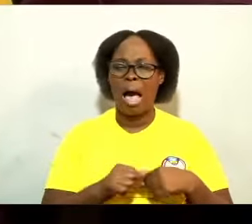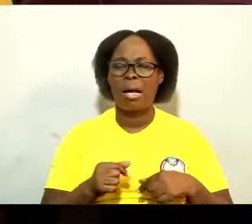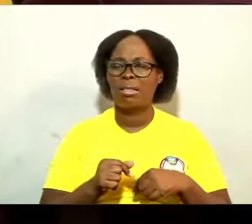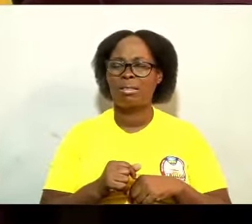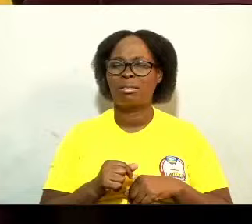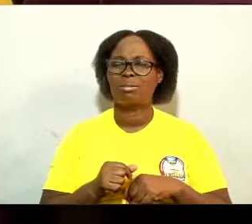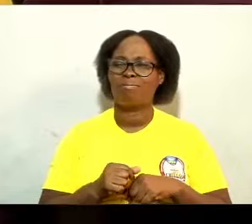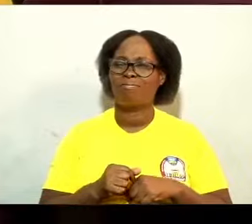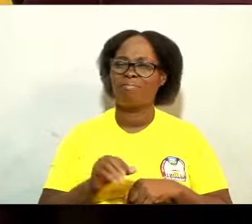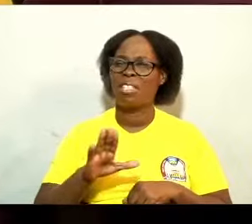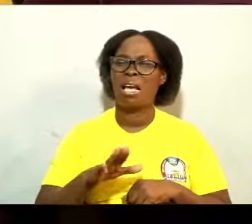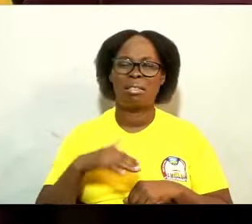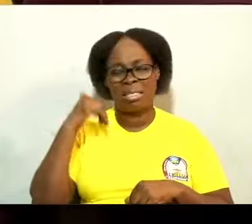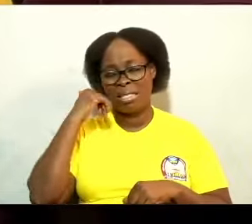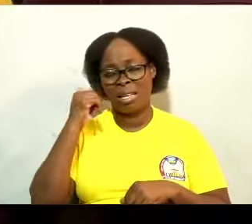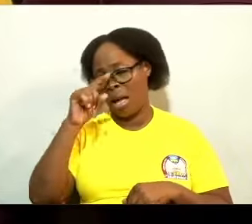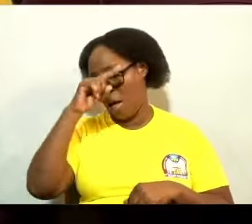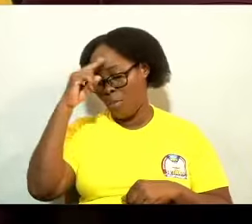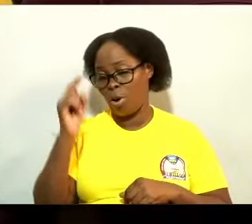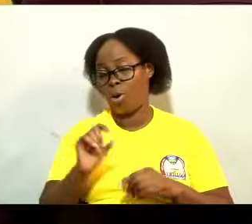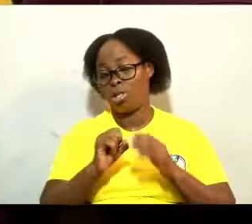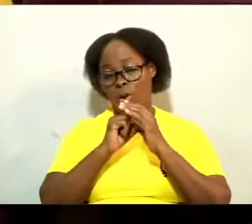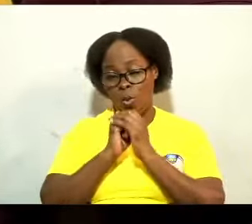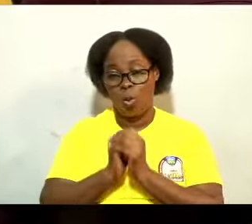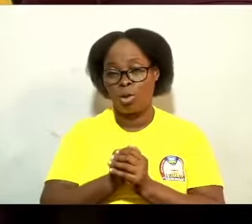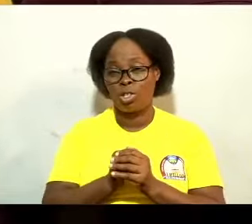mwenyewe. Lazima turudi.